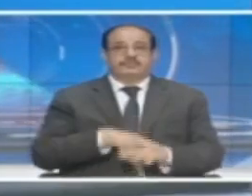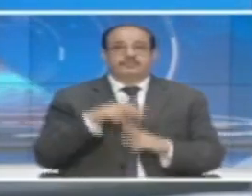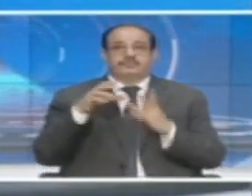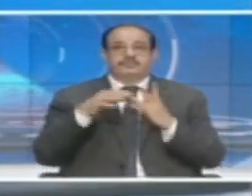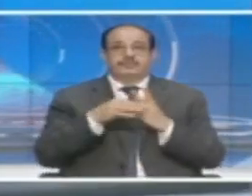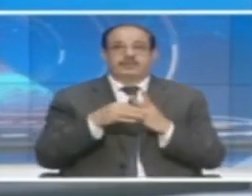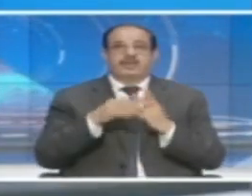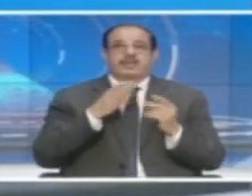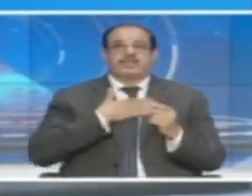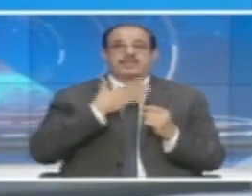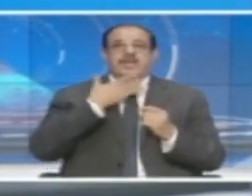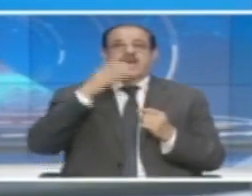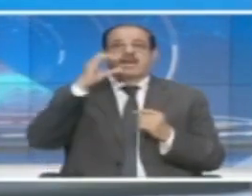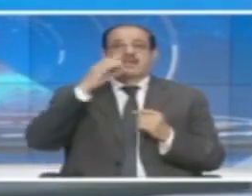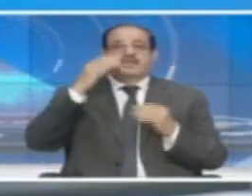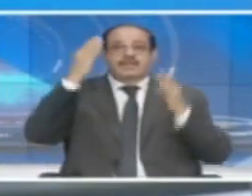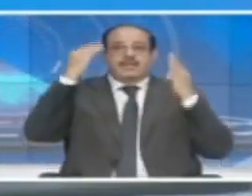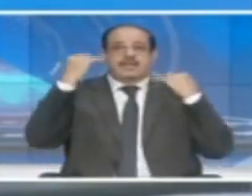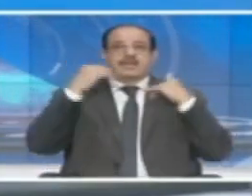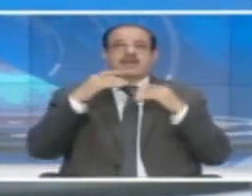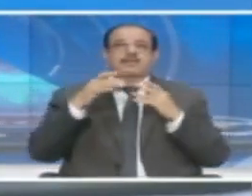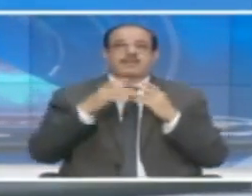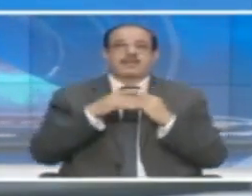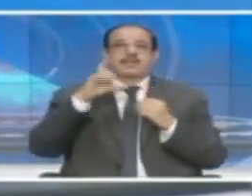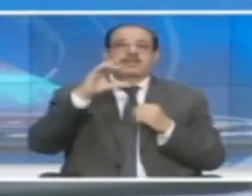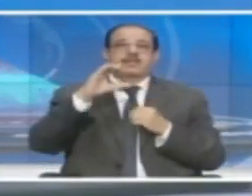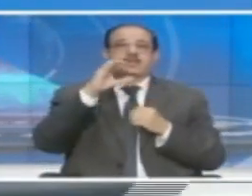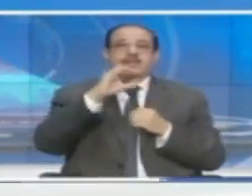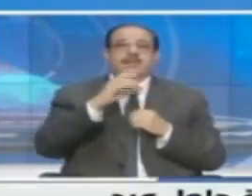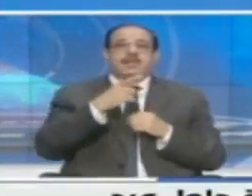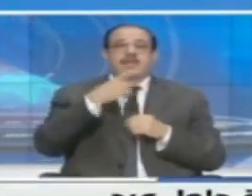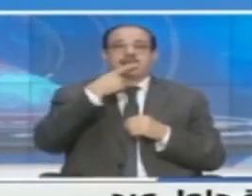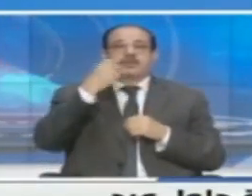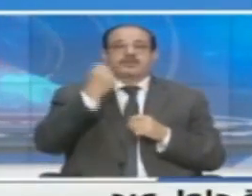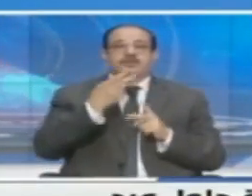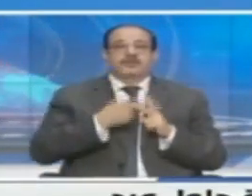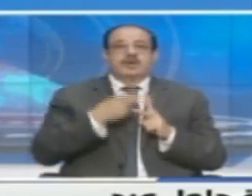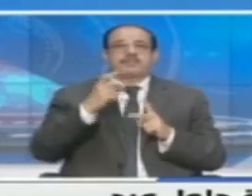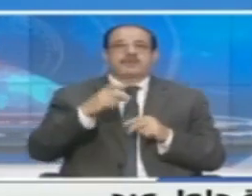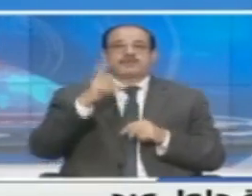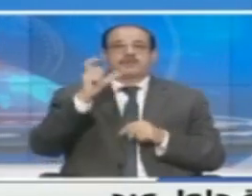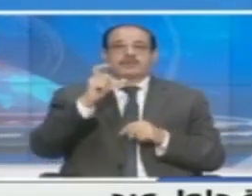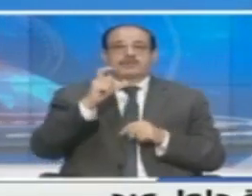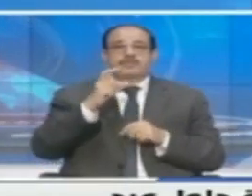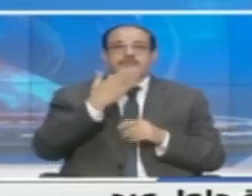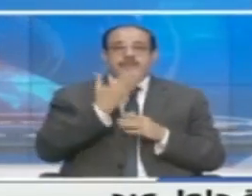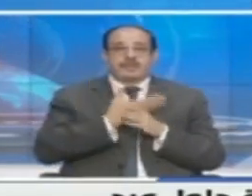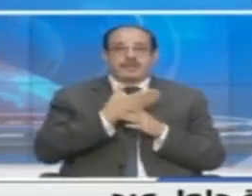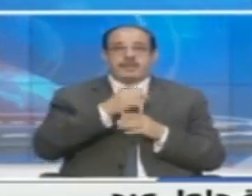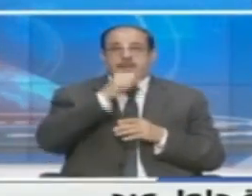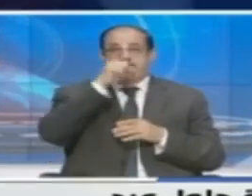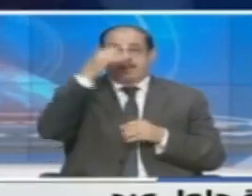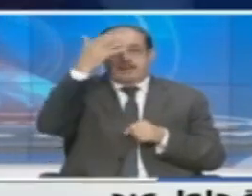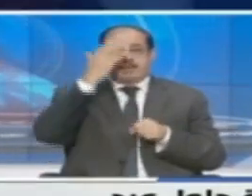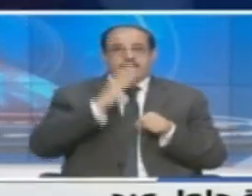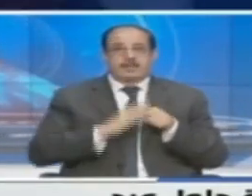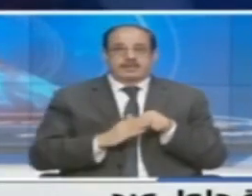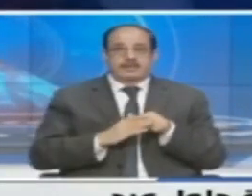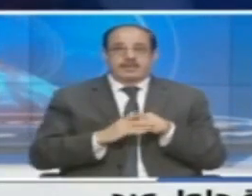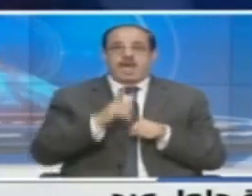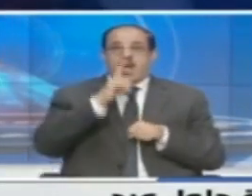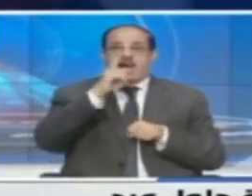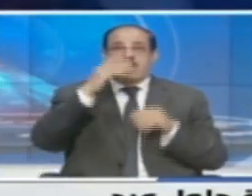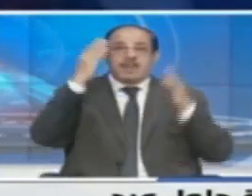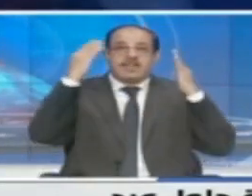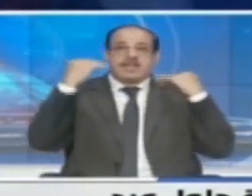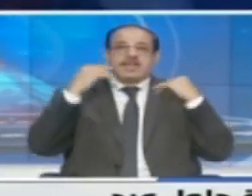تقدمت السيدة انتصار السيسي قرينة رئيس الجمهورية بالتهنئة للشعب المصري والأمة الإسلامية بمناسبة عيد